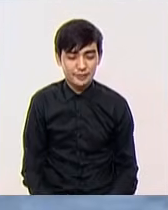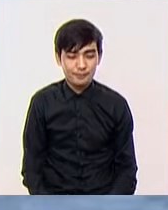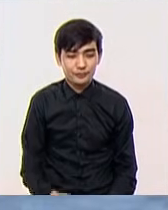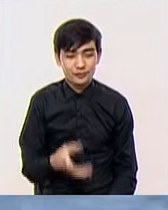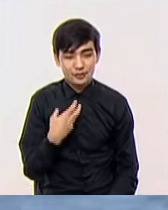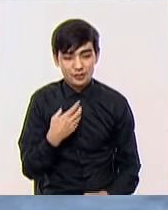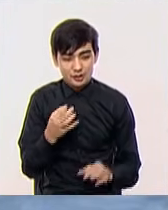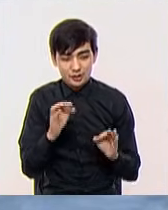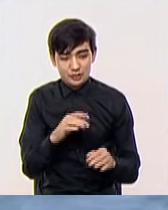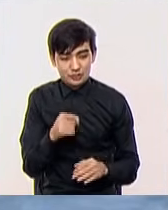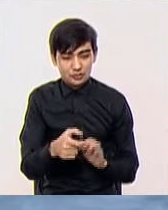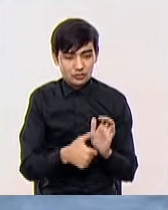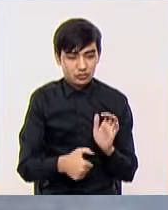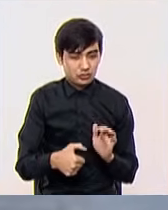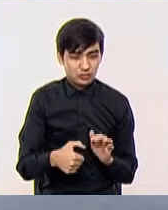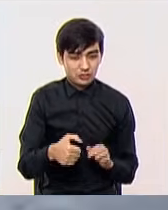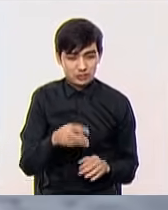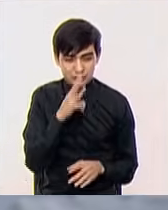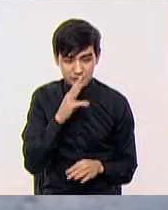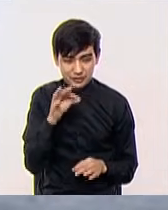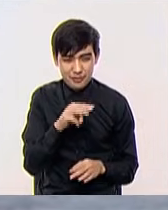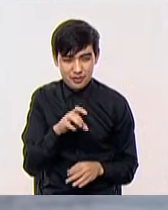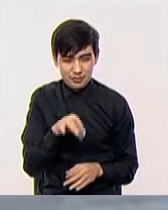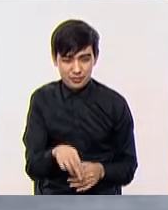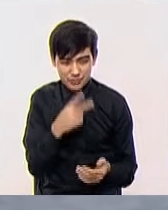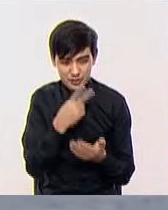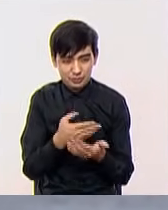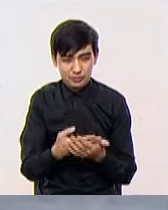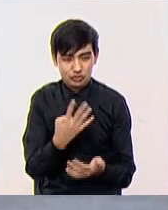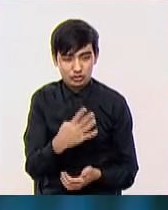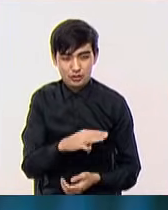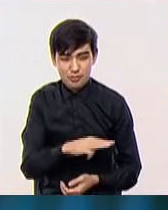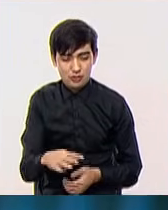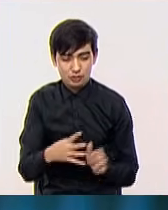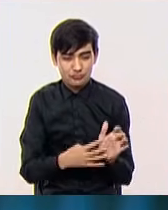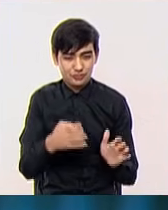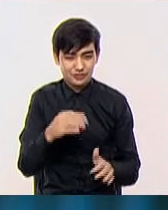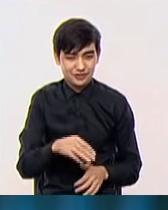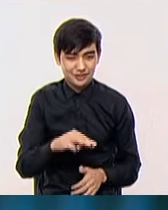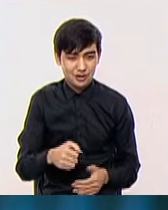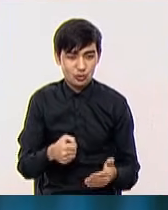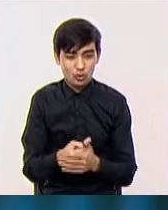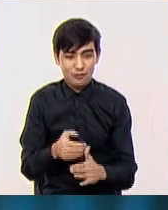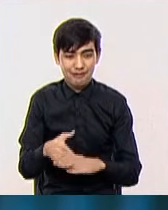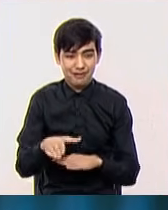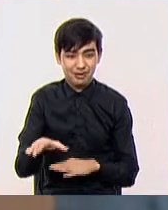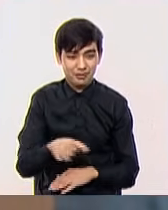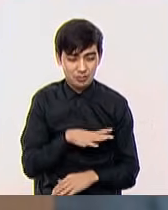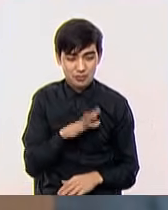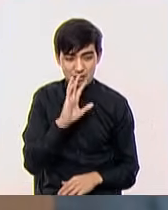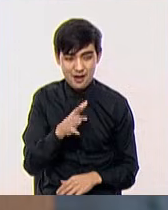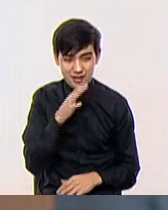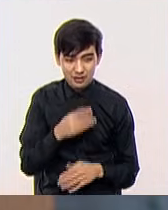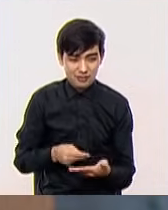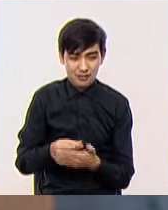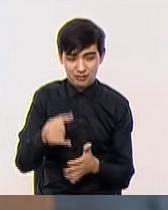Айта кетейік, 1600 айлық есептік көрсеткішке дейін, яғни 4 миллион 900 мың теңгеге дейін несие рәсімдеп 5 жыл